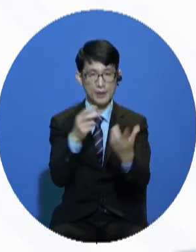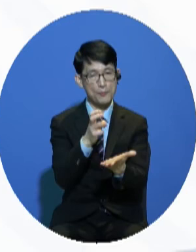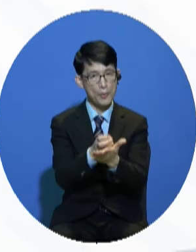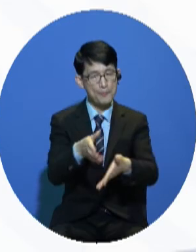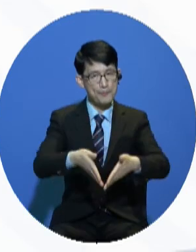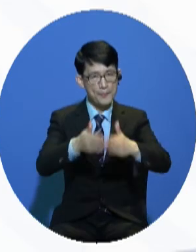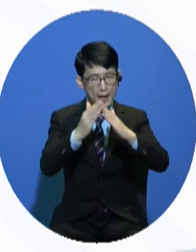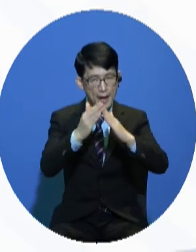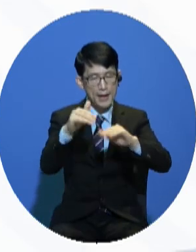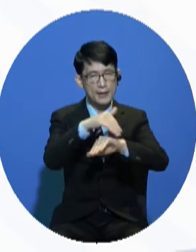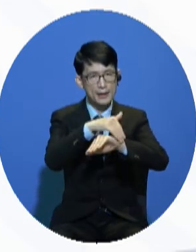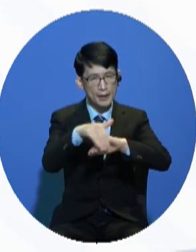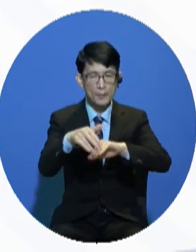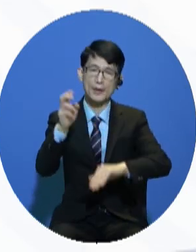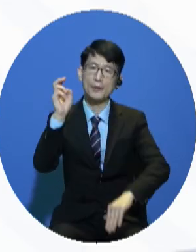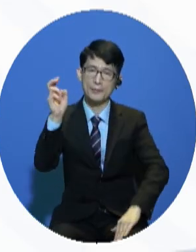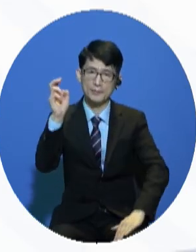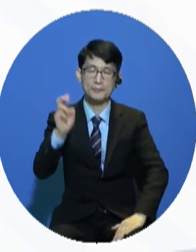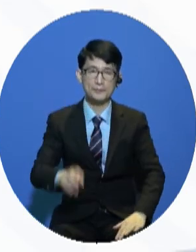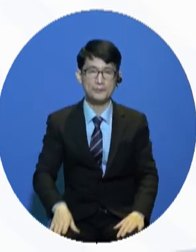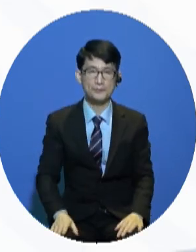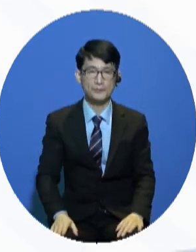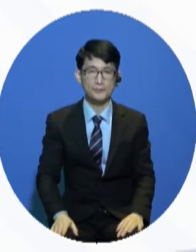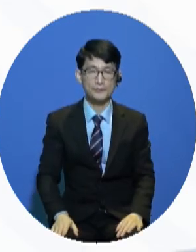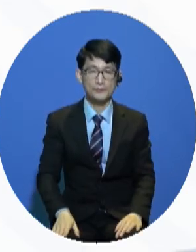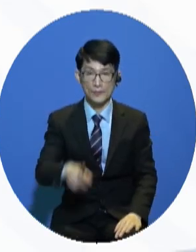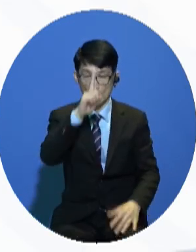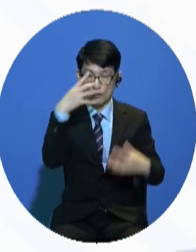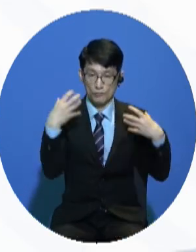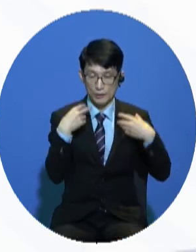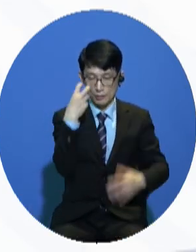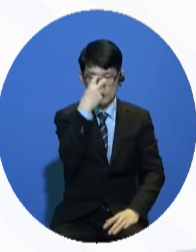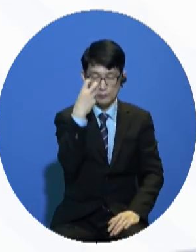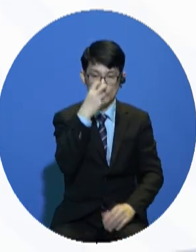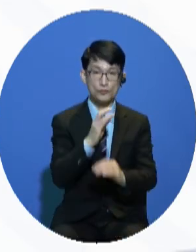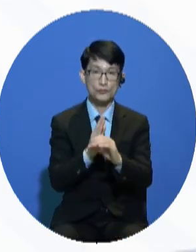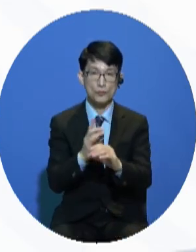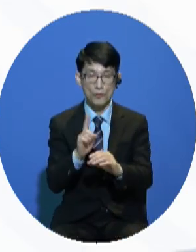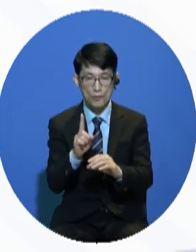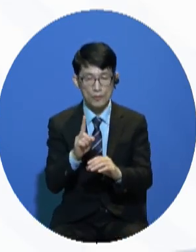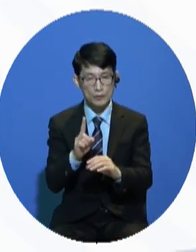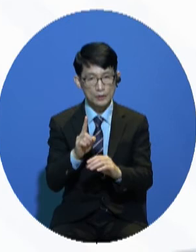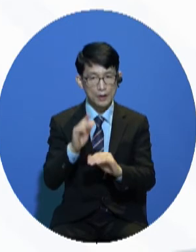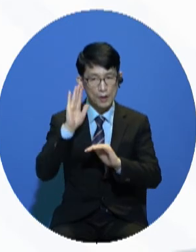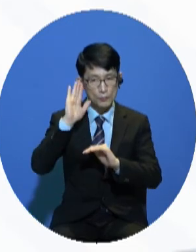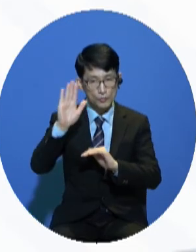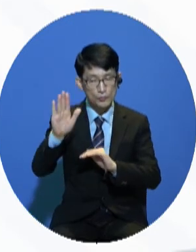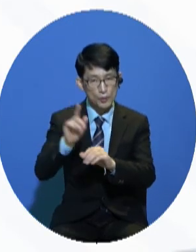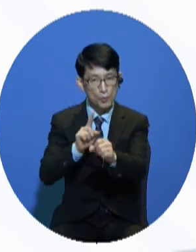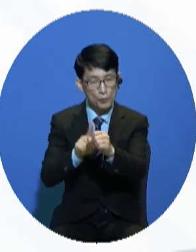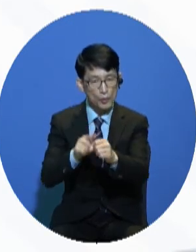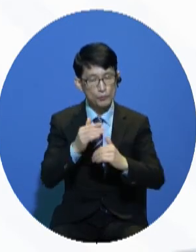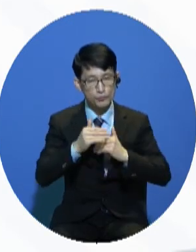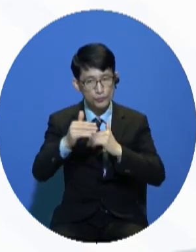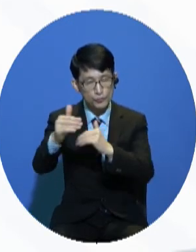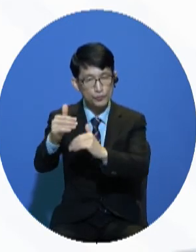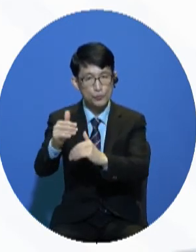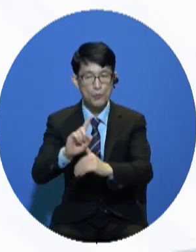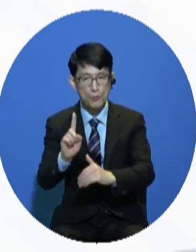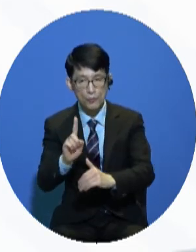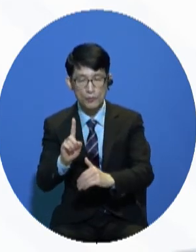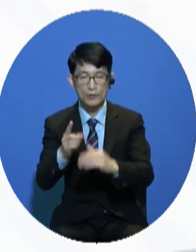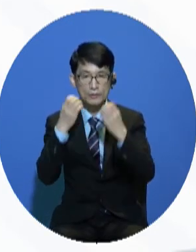보여주지 않을까, 이렇게 지금 예상을 하고 있습니다. 그렇지만 이제 정부에서 지금 검토하고 있는 그런 내용이나 방향을 좀 살펴봤을 때 어떤 새로운